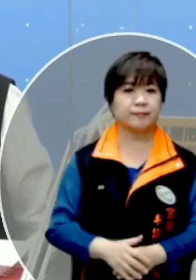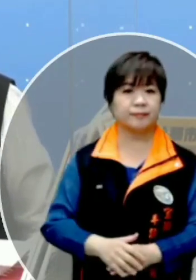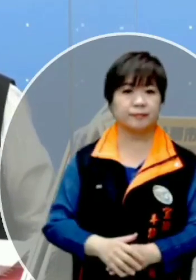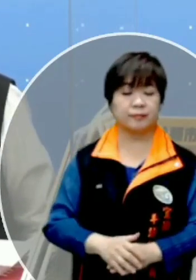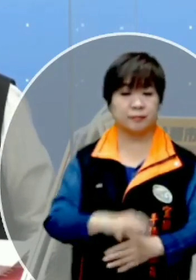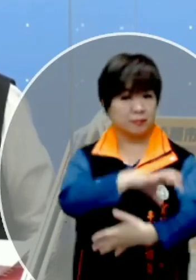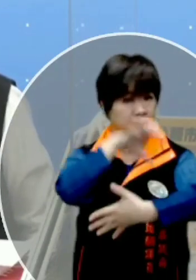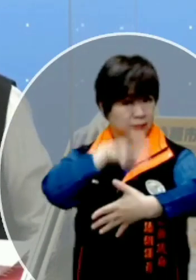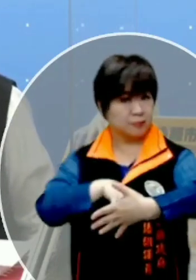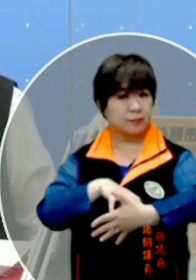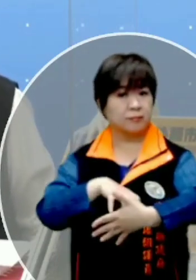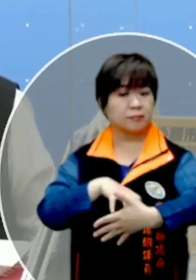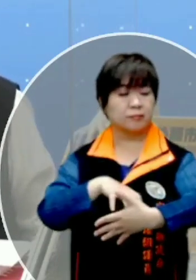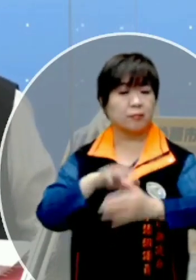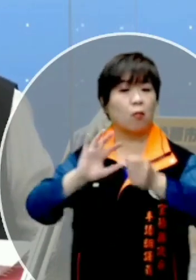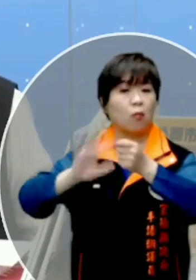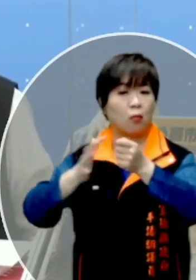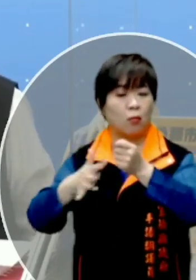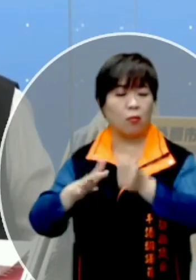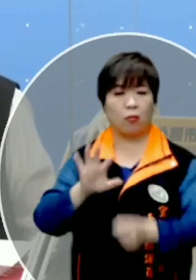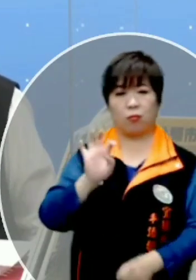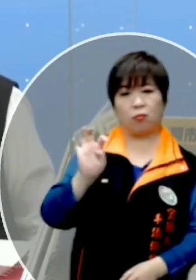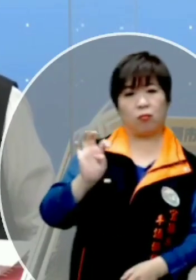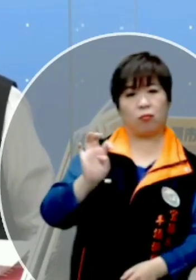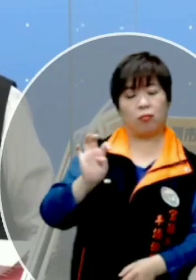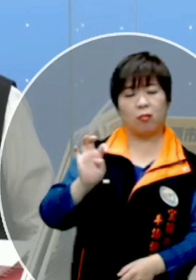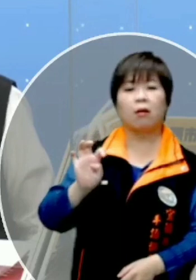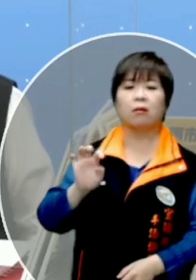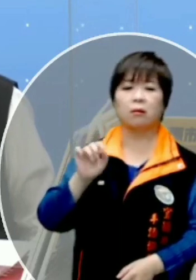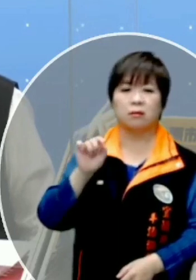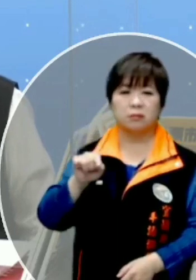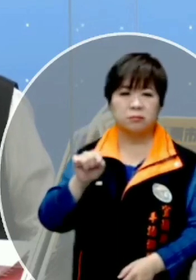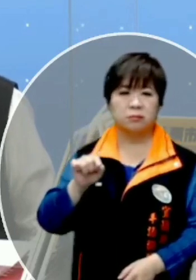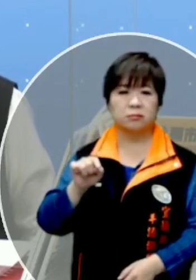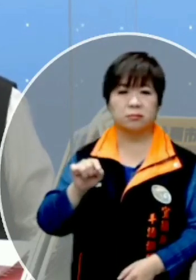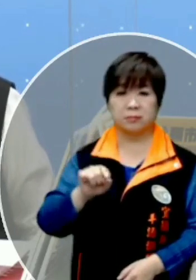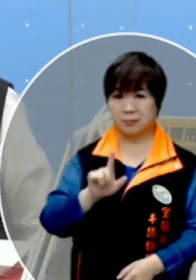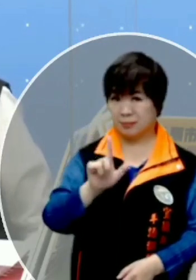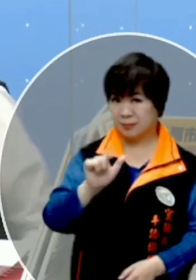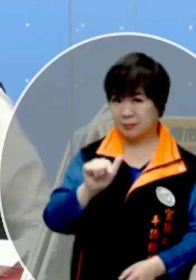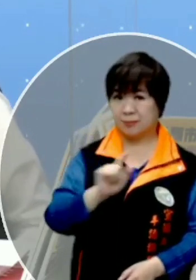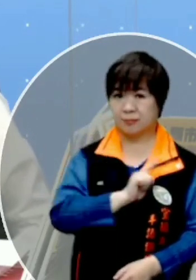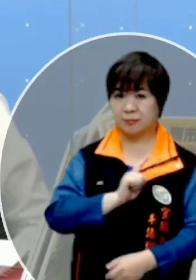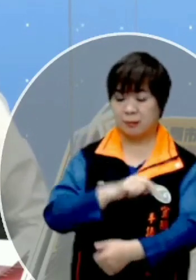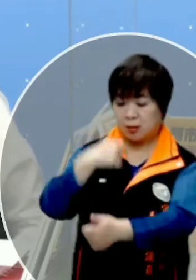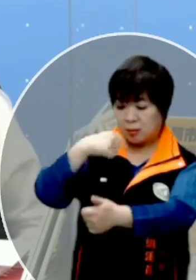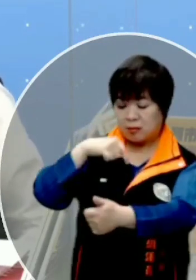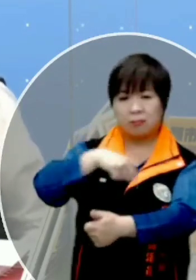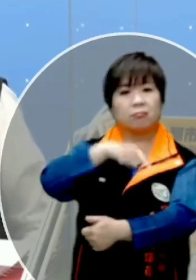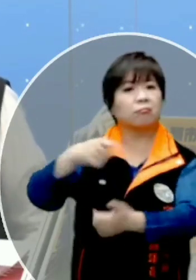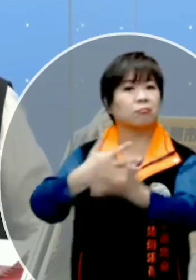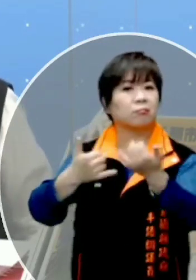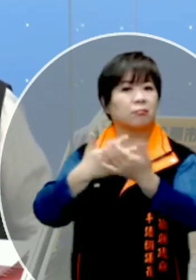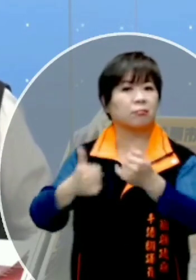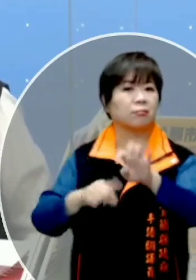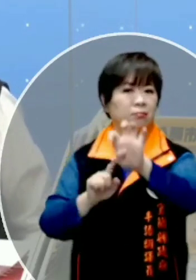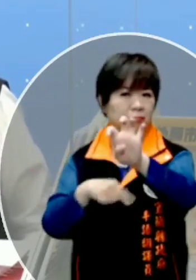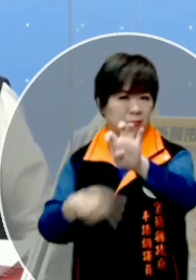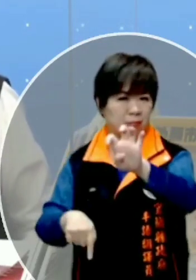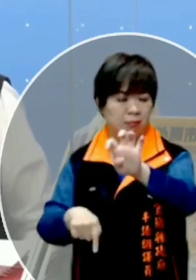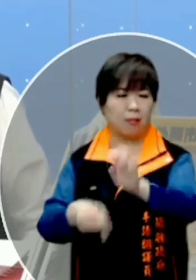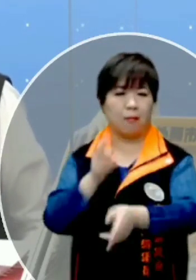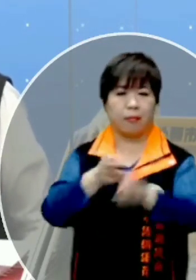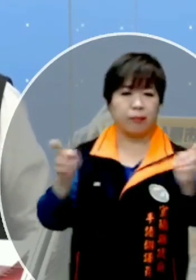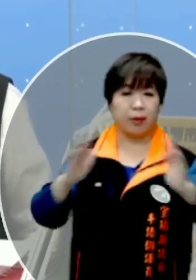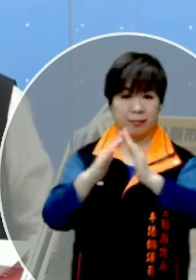呢，国中有40位比较轻，就是他老师直接指导的学生40位会框为居家隔